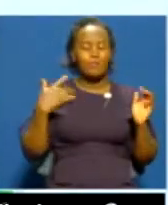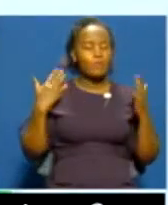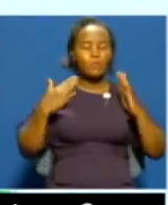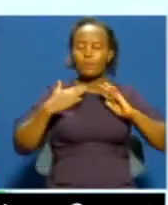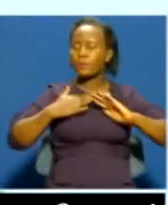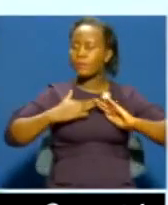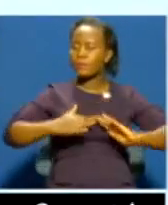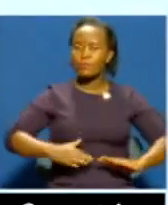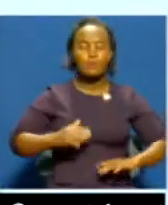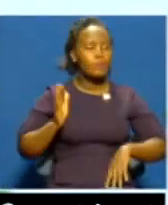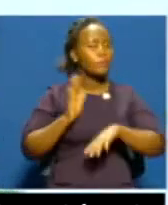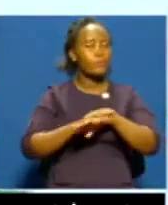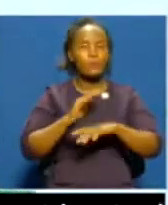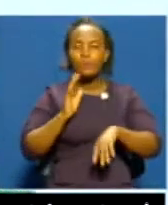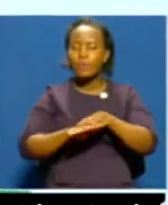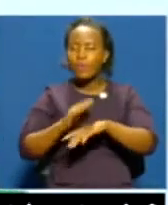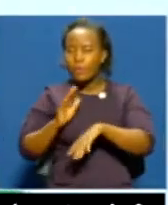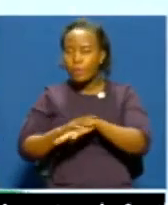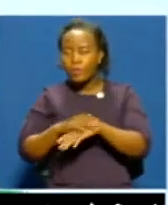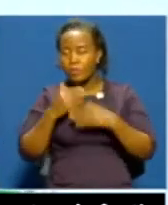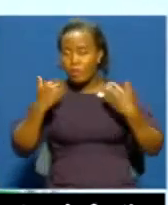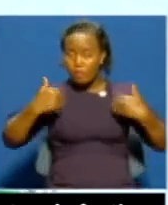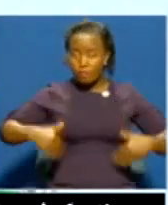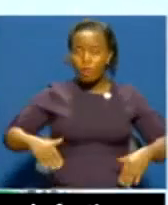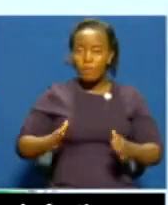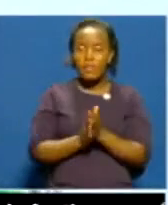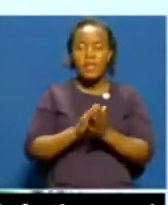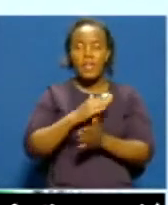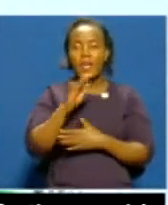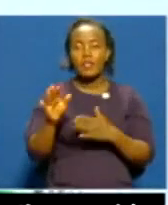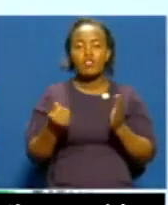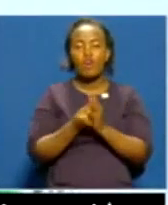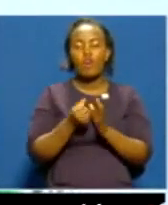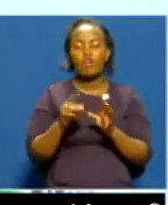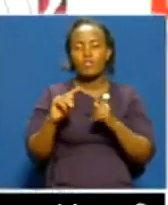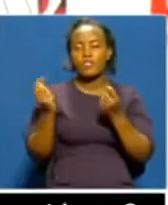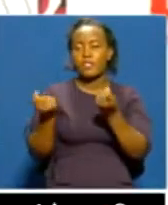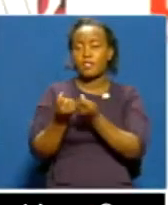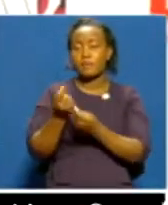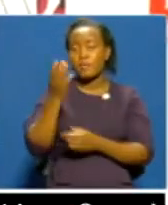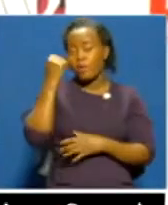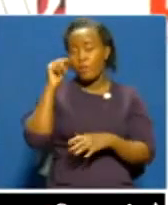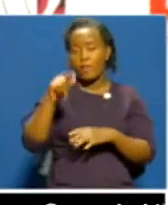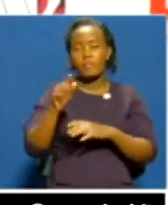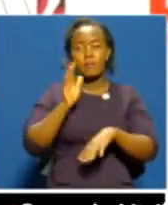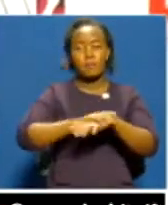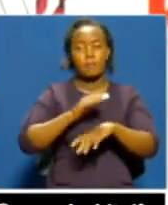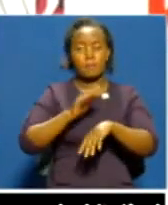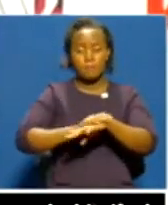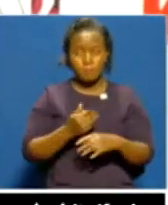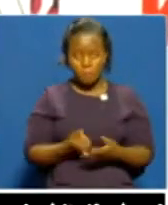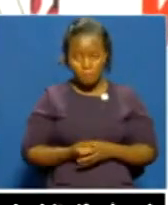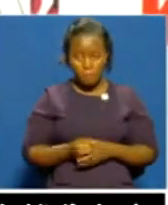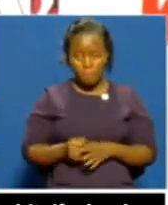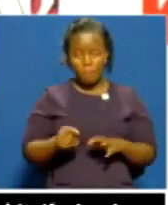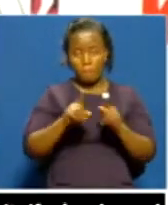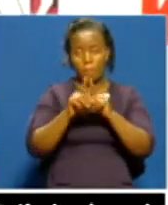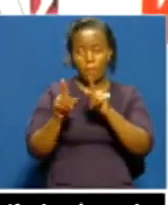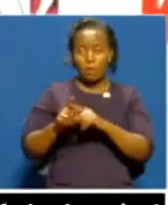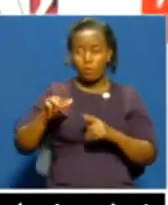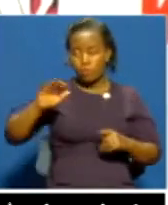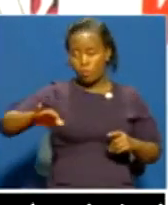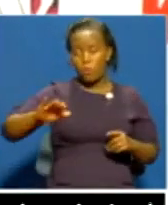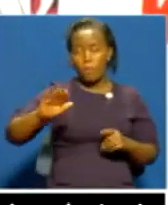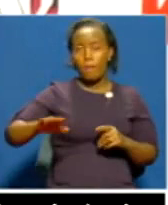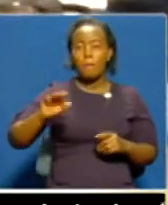it's good for me, but it's good for world team, because they deserve this. Wakati huo huo, huku zikiwa zimesalia siku